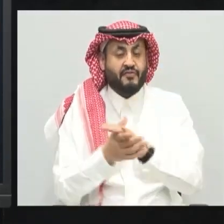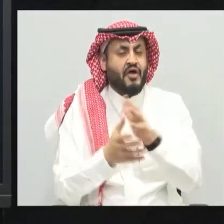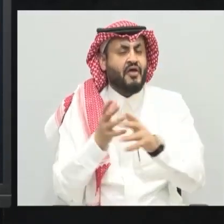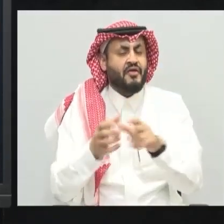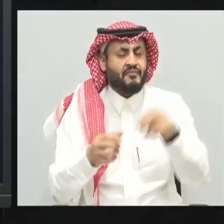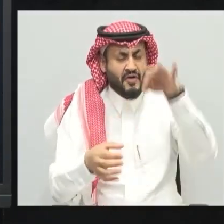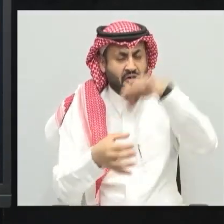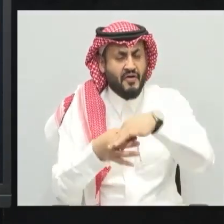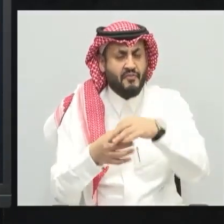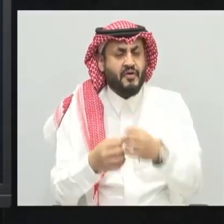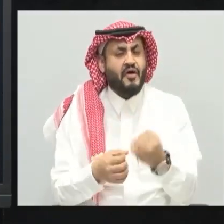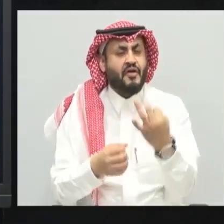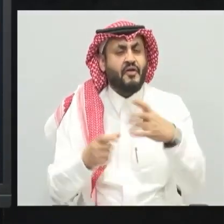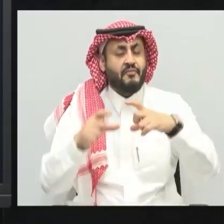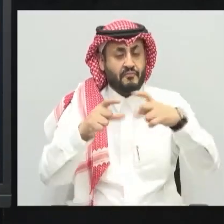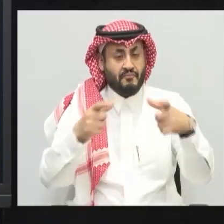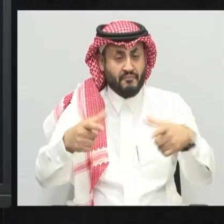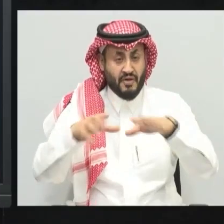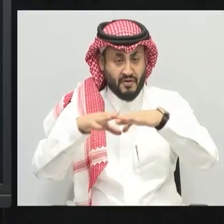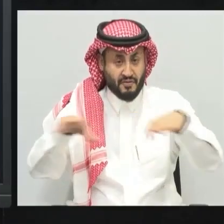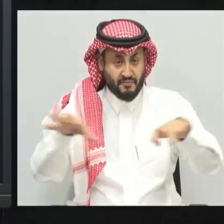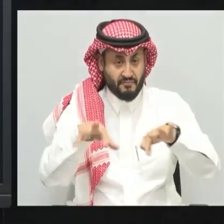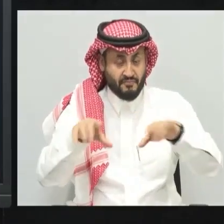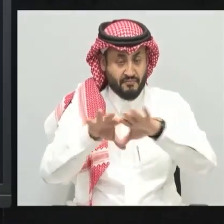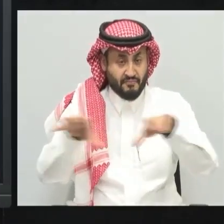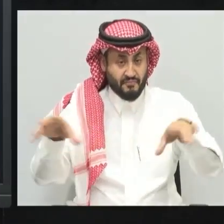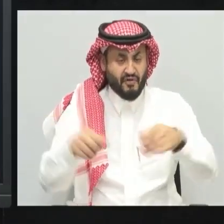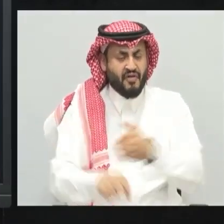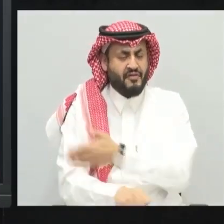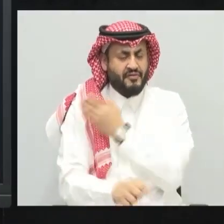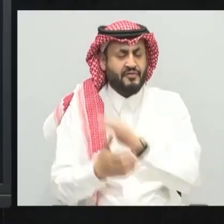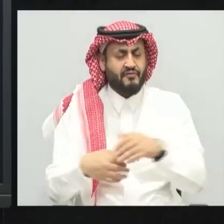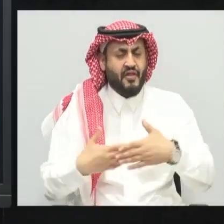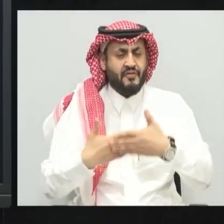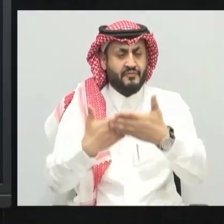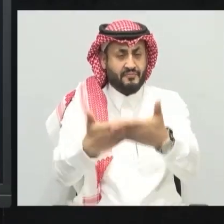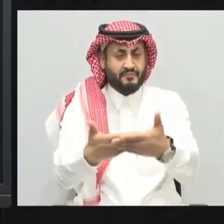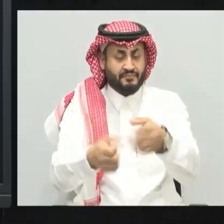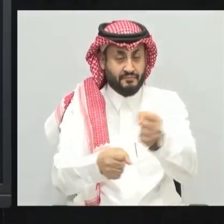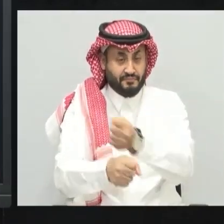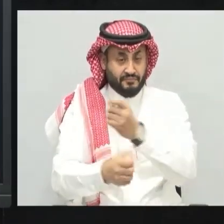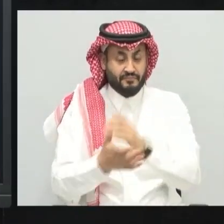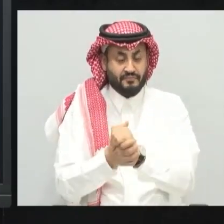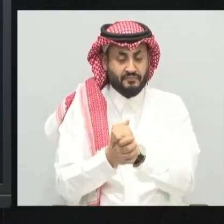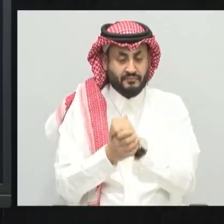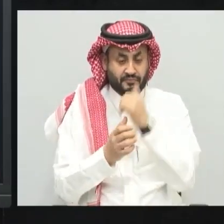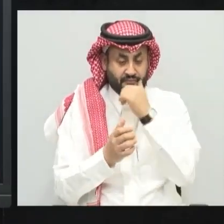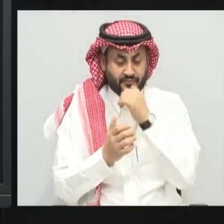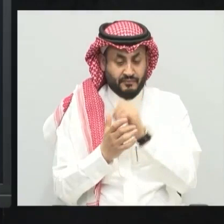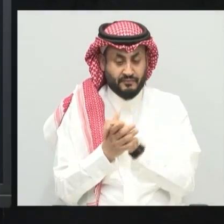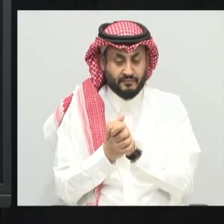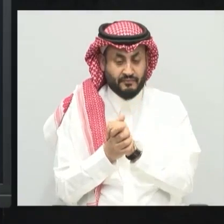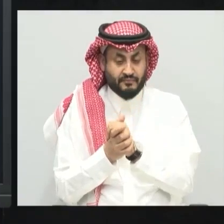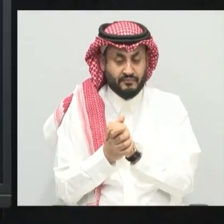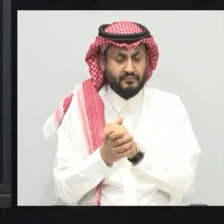اجلهم مجموعه درات والمشاريع والمنصات التي تساعدهم على الانطلاق في مثل تلك المشاريع لانه ربما بعض